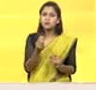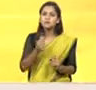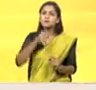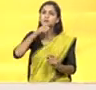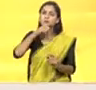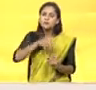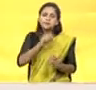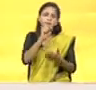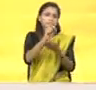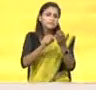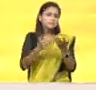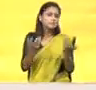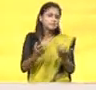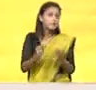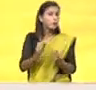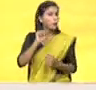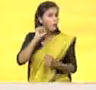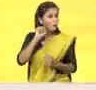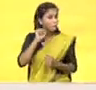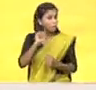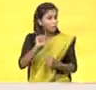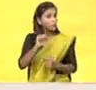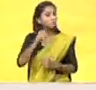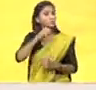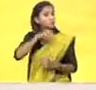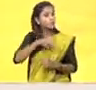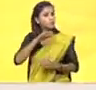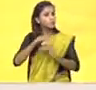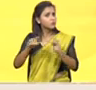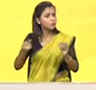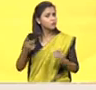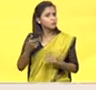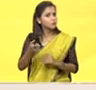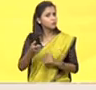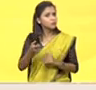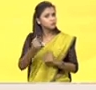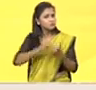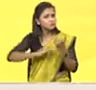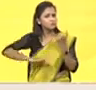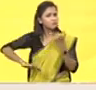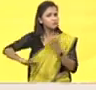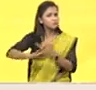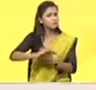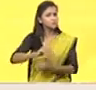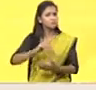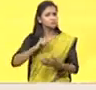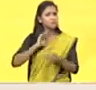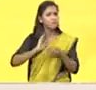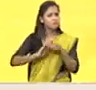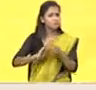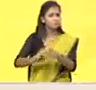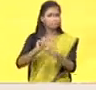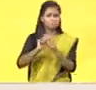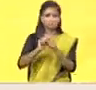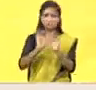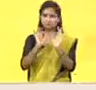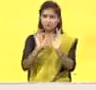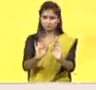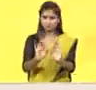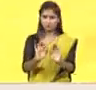लिखा कि उनके पास जमीनी स्तर पर काम करने का अच्छा अनुभव है,